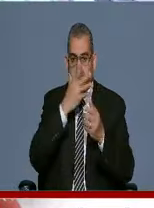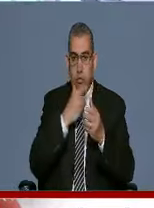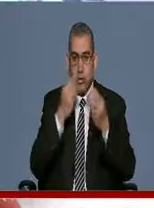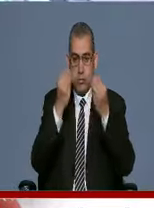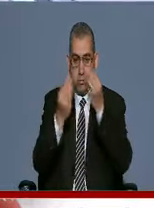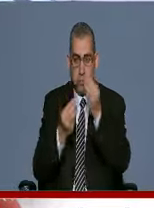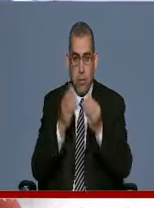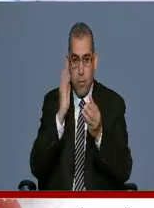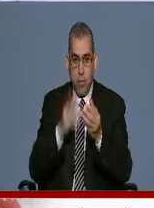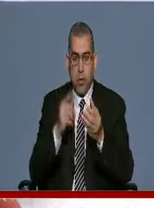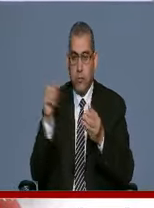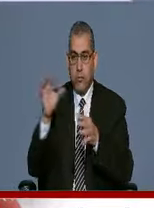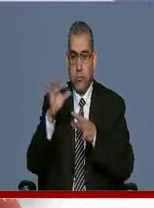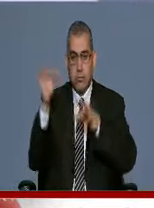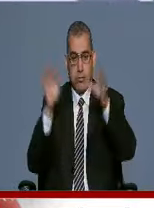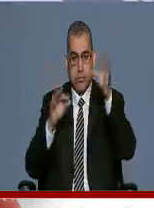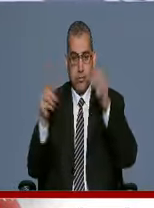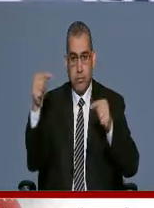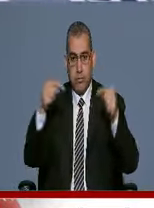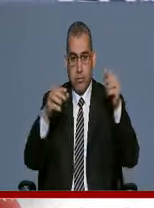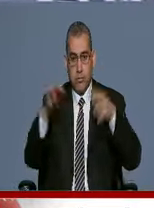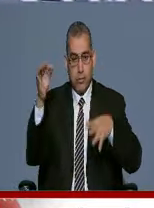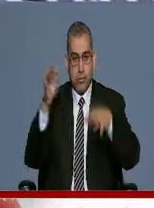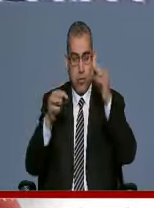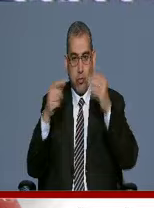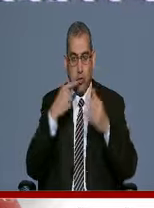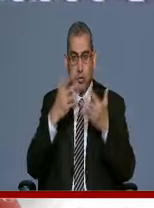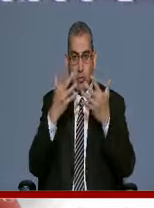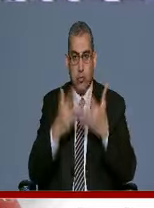تصلح للاستخدام، سواء كانت على صورة مؤشرات